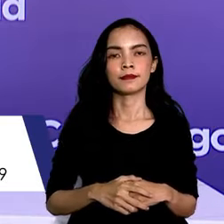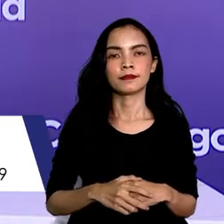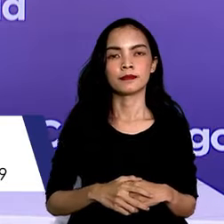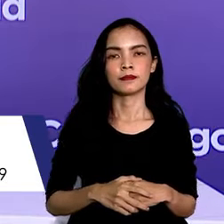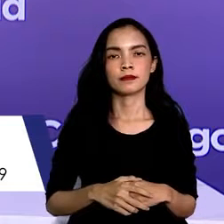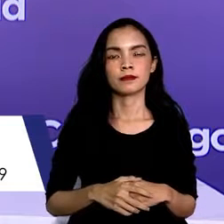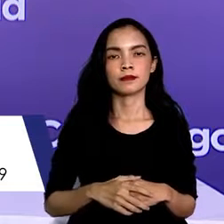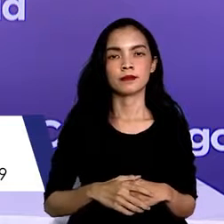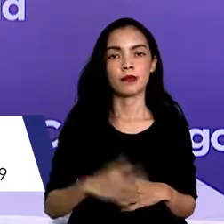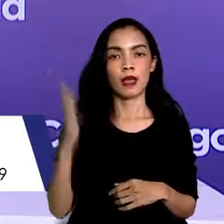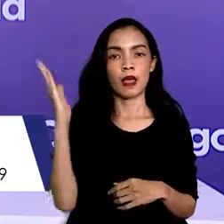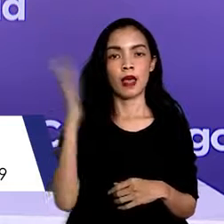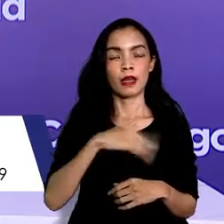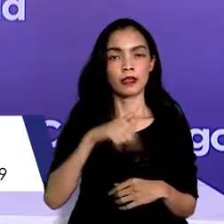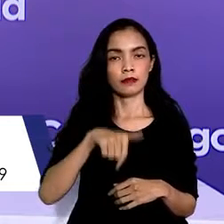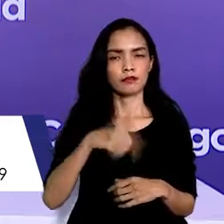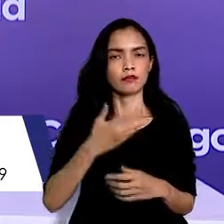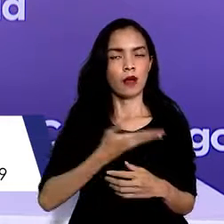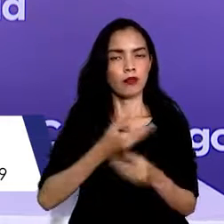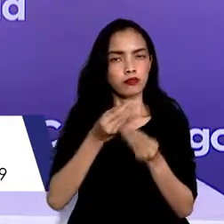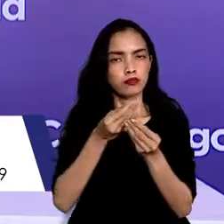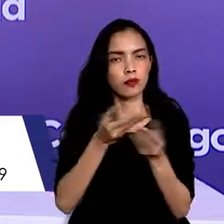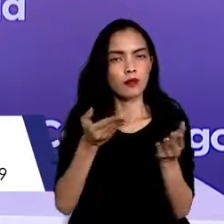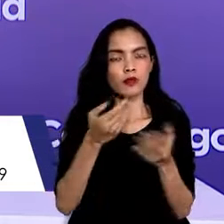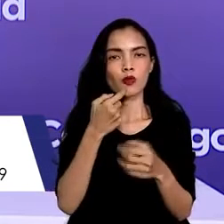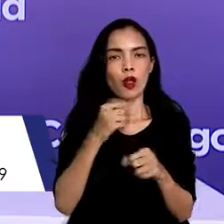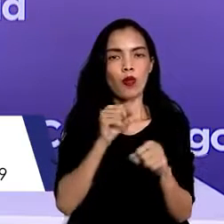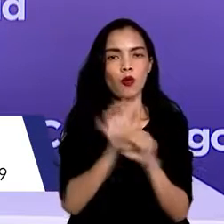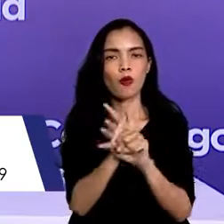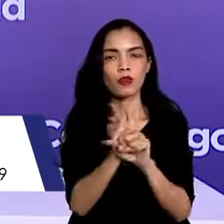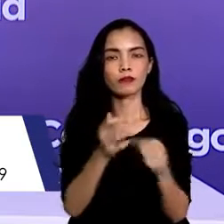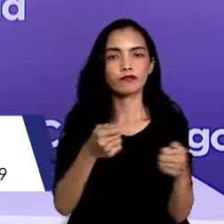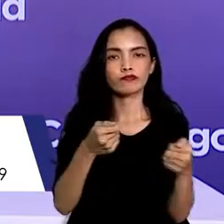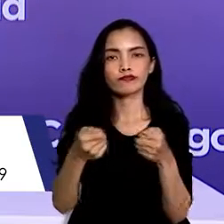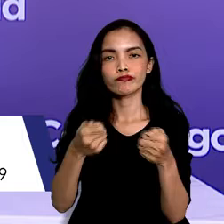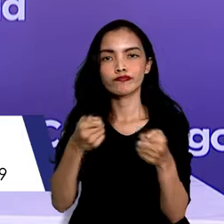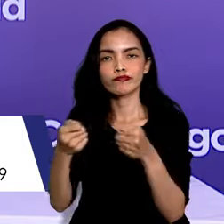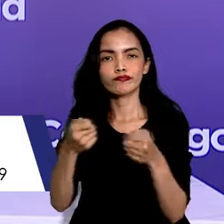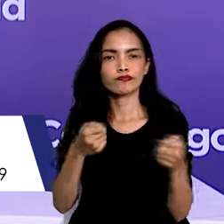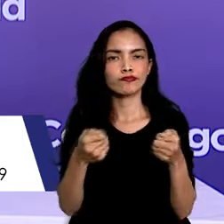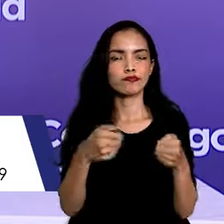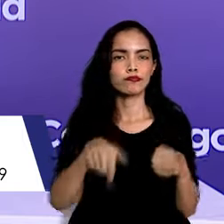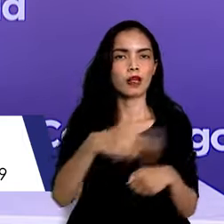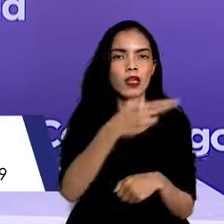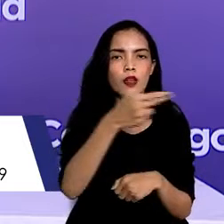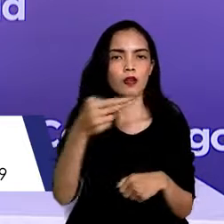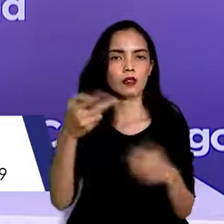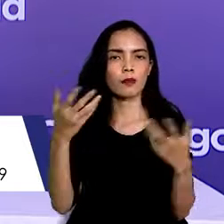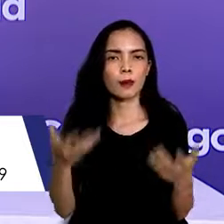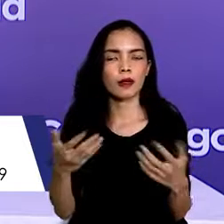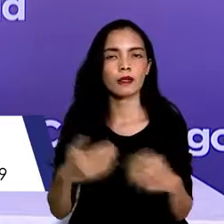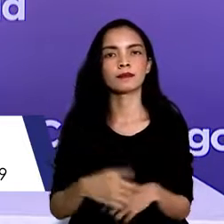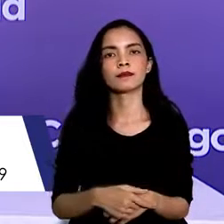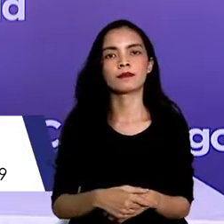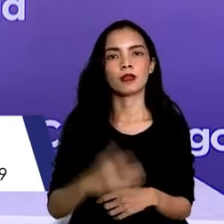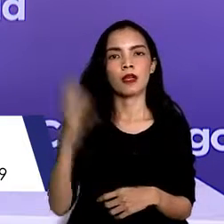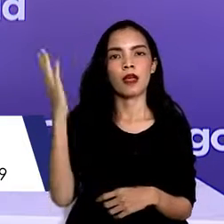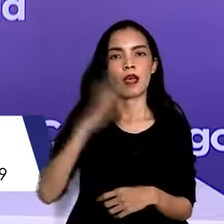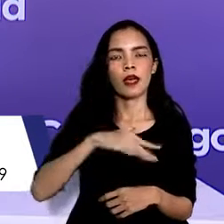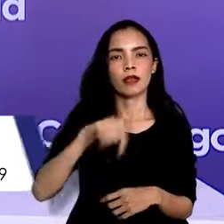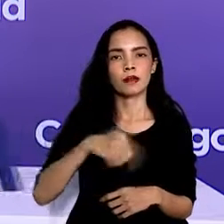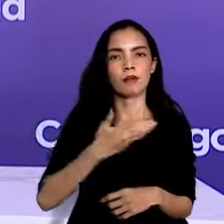menyampaikan perkembangan penanganan COVID-19 di Indonesia. Pada hari ini saya akan menyampaikan